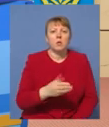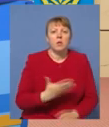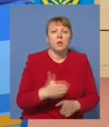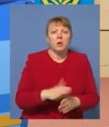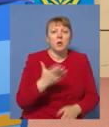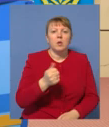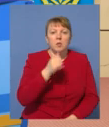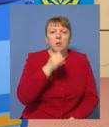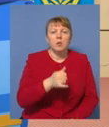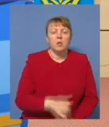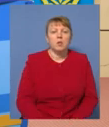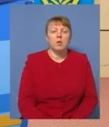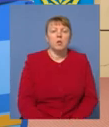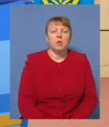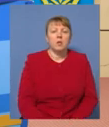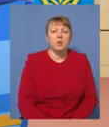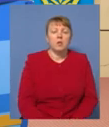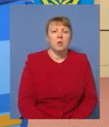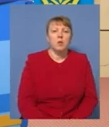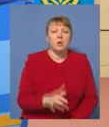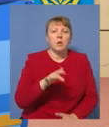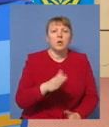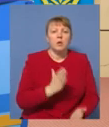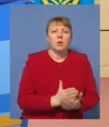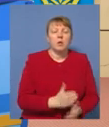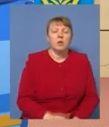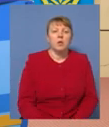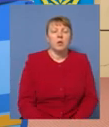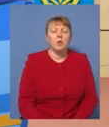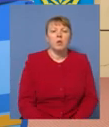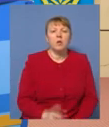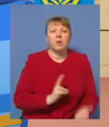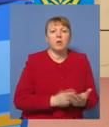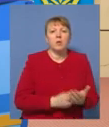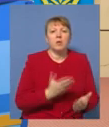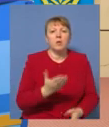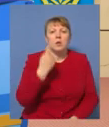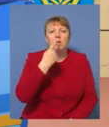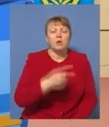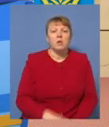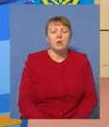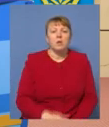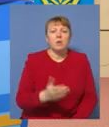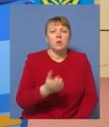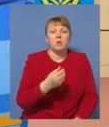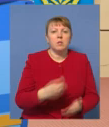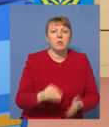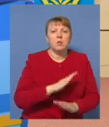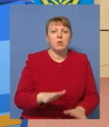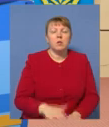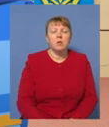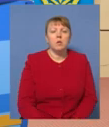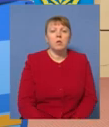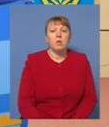Да. Здесь... Есть уголовные дела, когда мы доказывали, что это лицо не приобреталось.